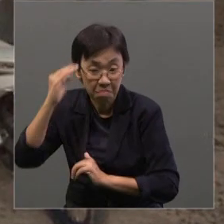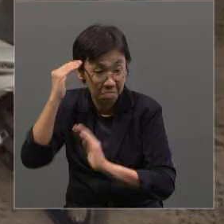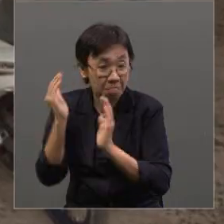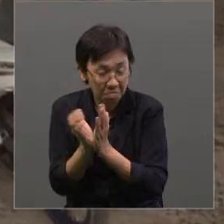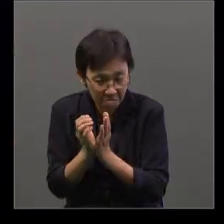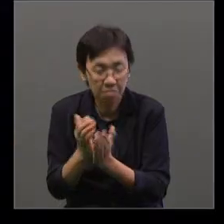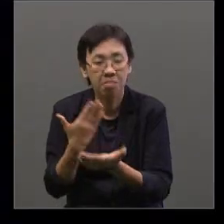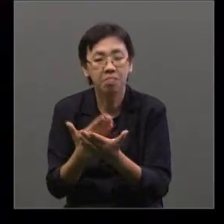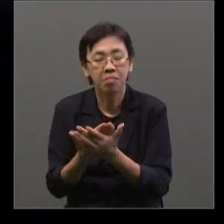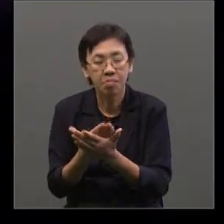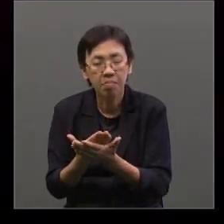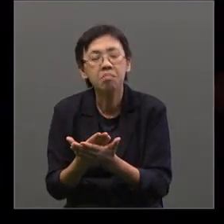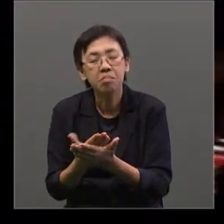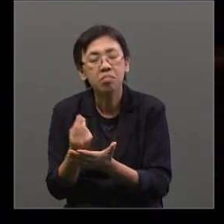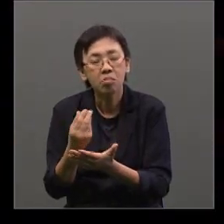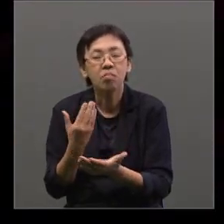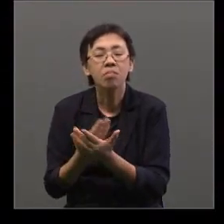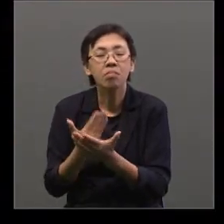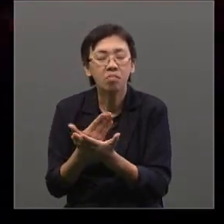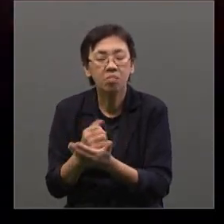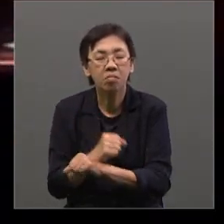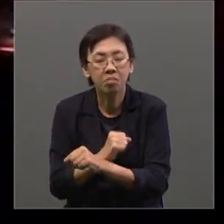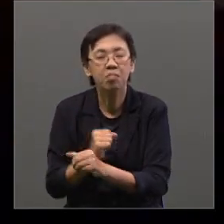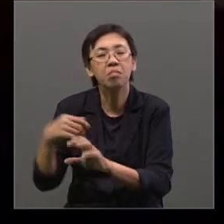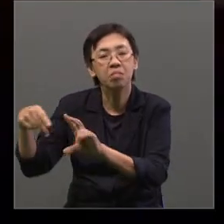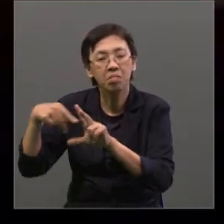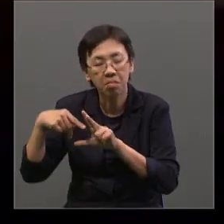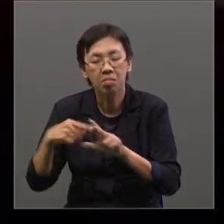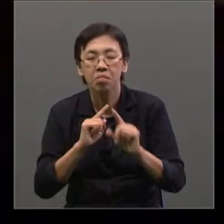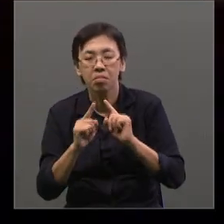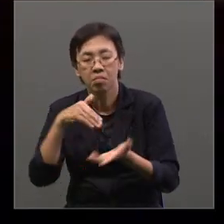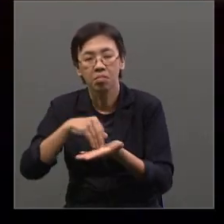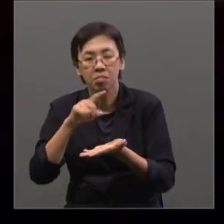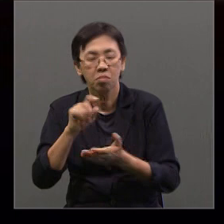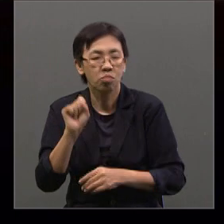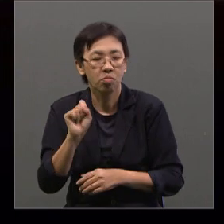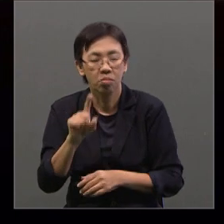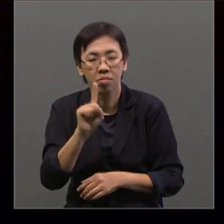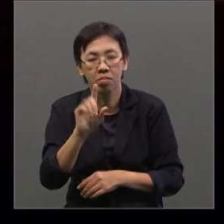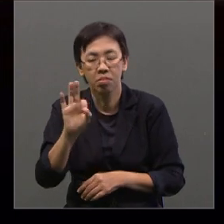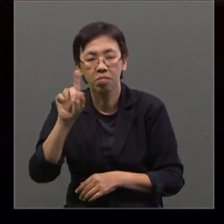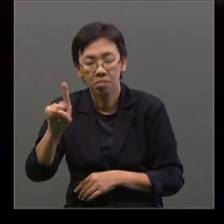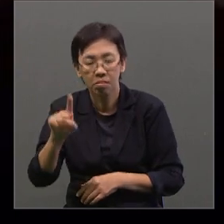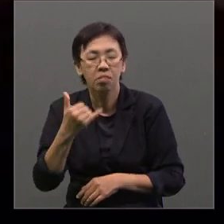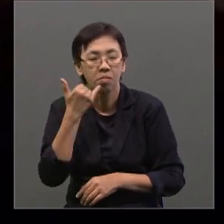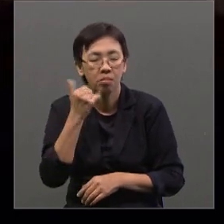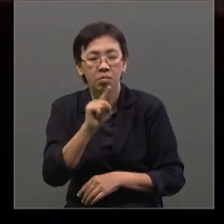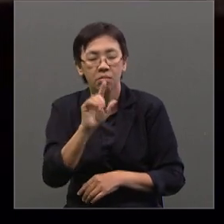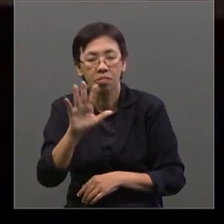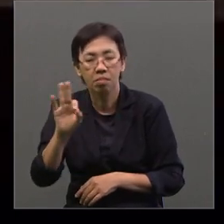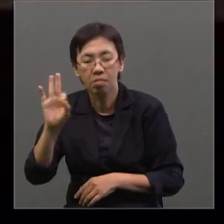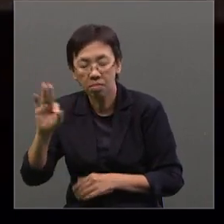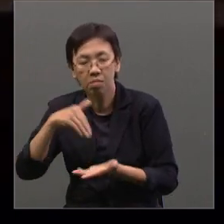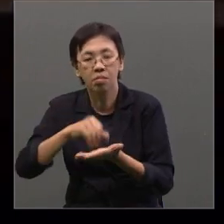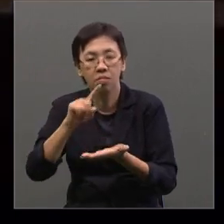ทางนะคะจะได้รับค่าตอบแทนรายละ 3,000บาทนะคะก็แจ้งได้ที่ศูนย์รับแจ้งเหตุฉุกเฉิน 191สายด่วน 1599